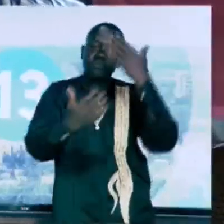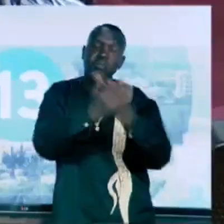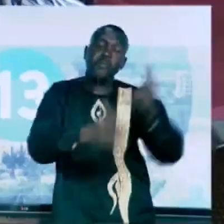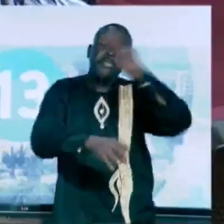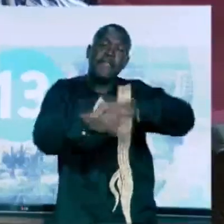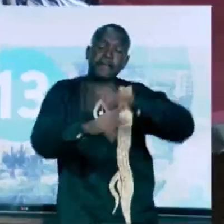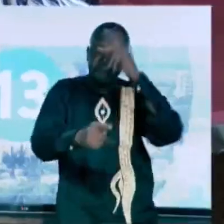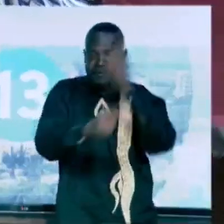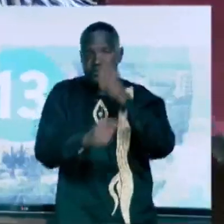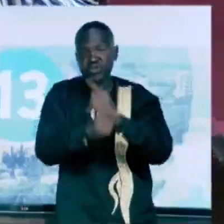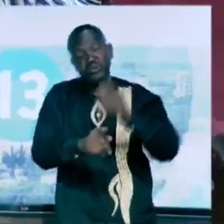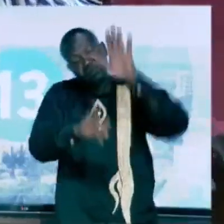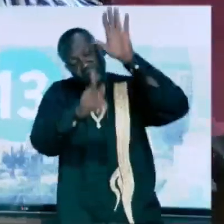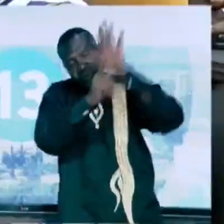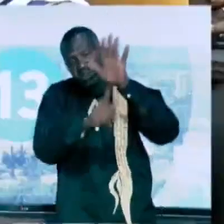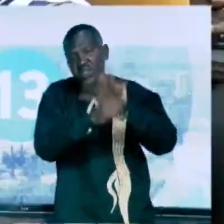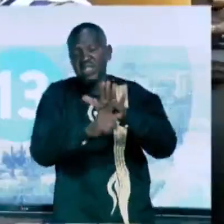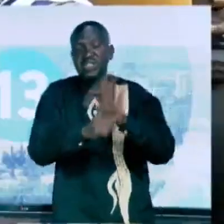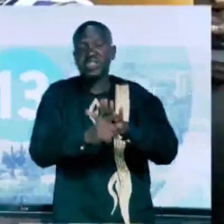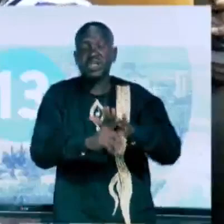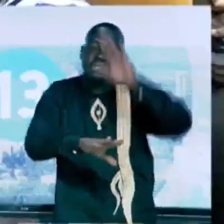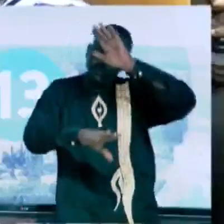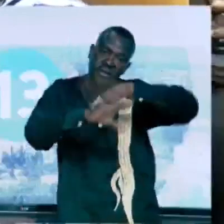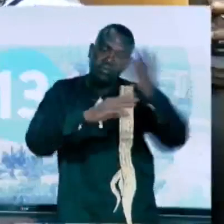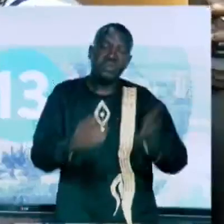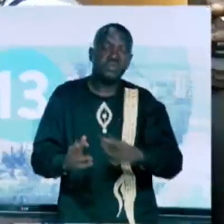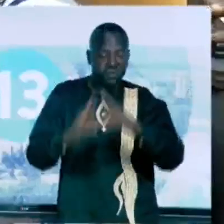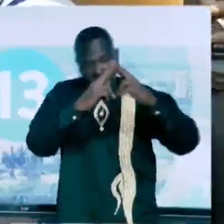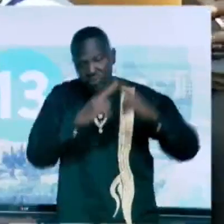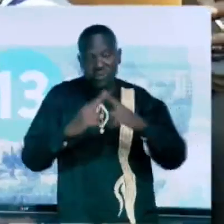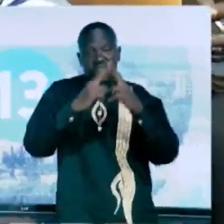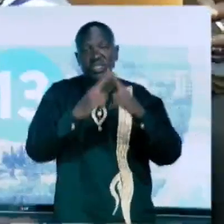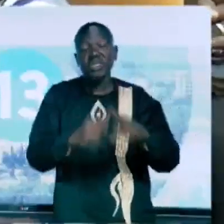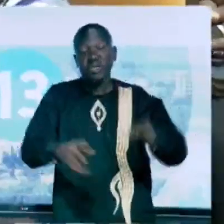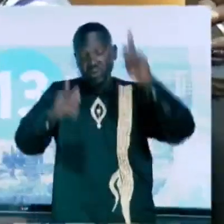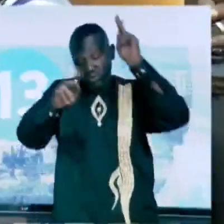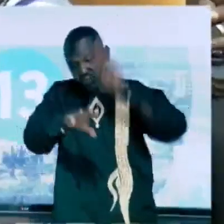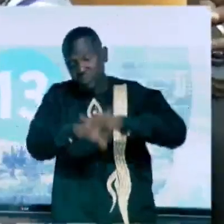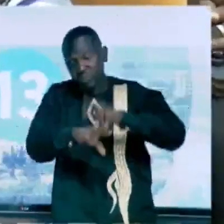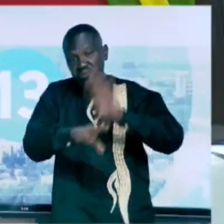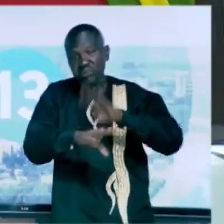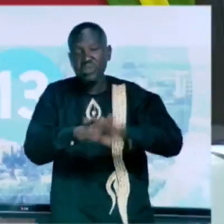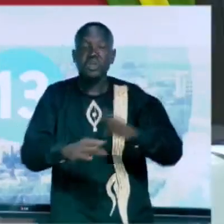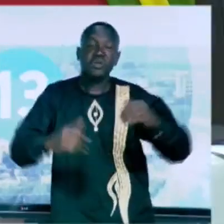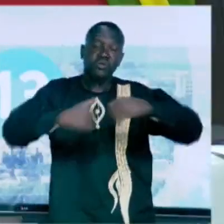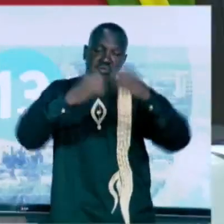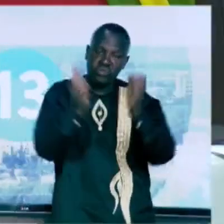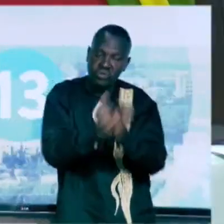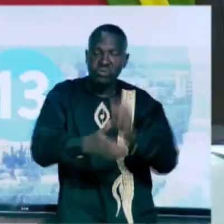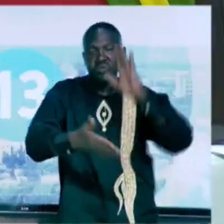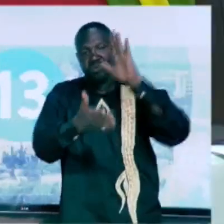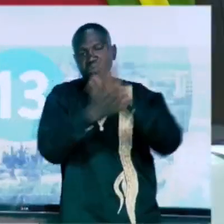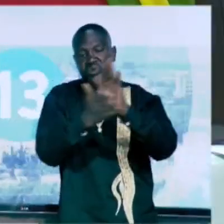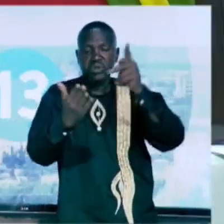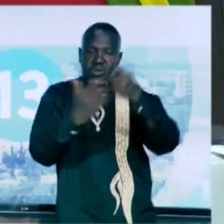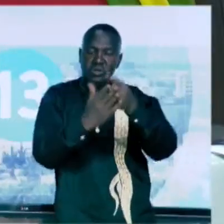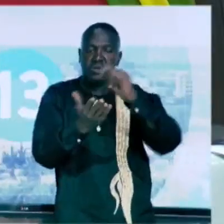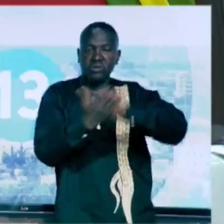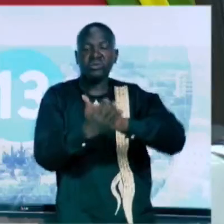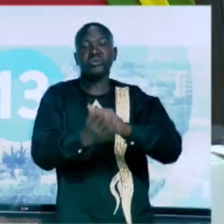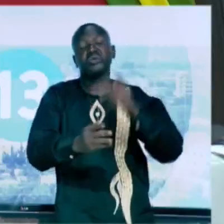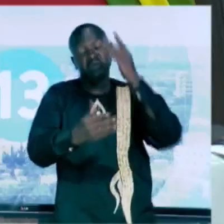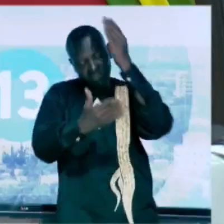de toutes les recommandations issues de cette assemblée, il est prévu l'élaboration d'une feuille de route dans un délai de